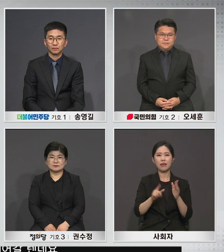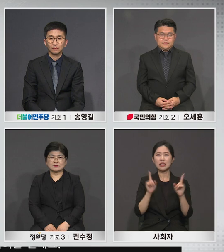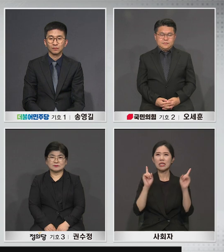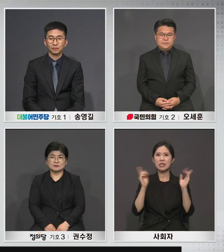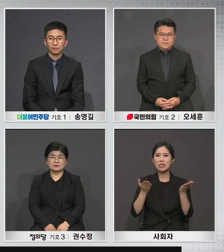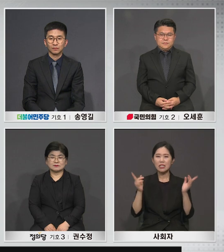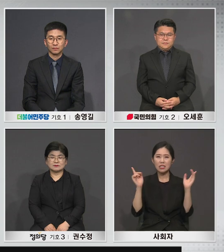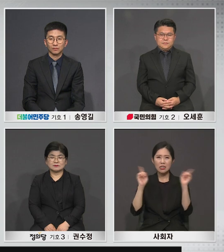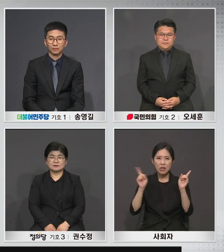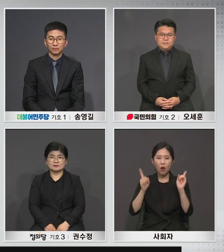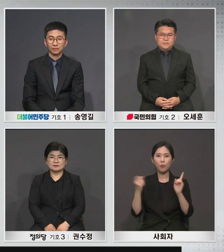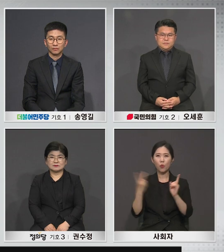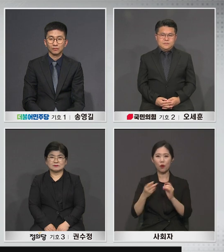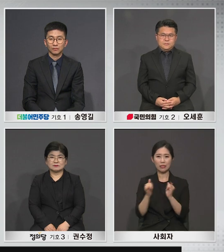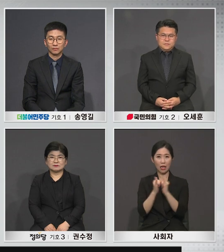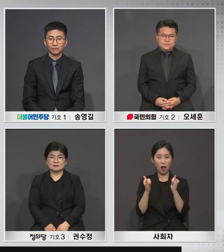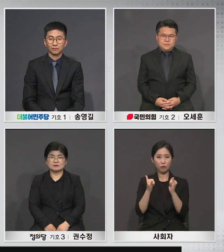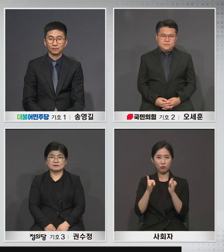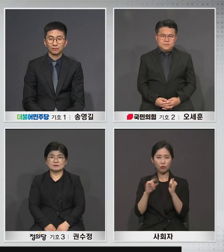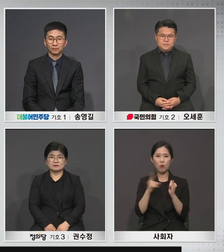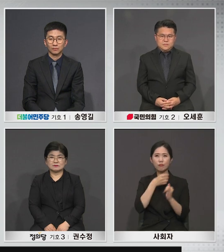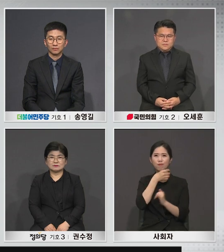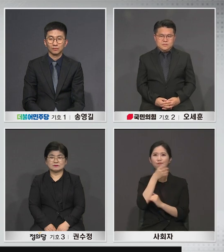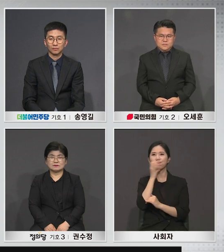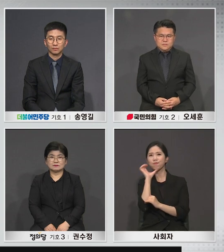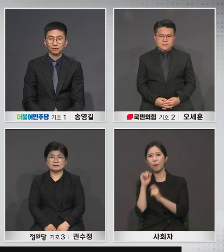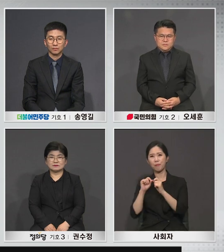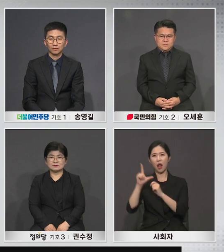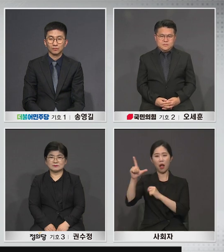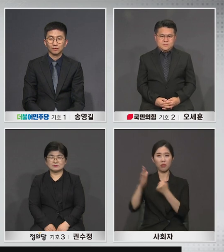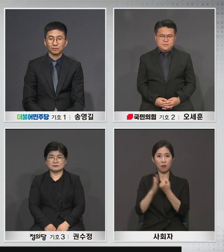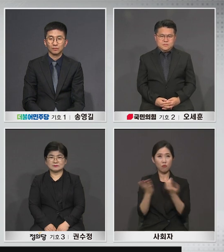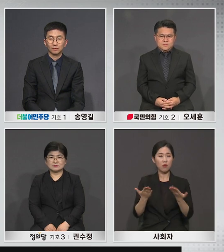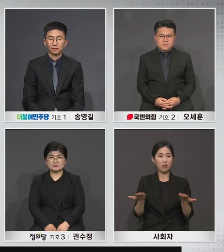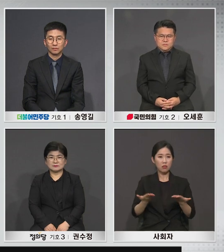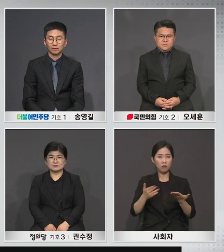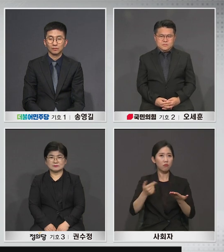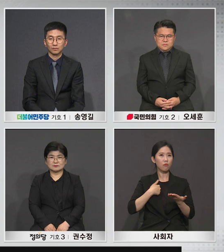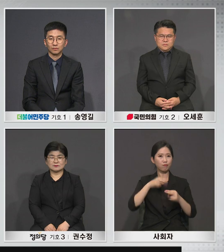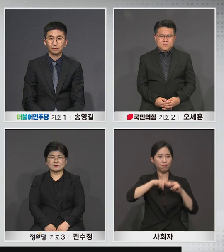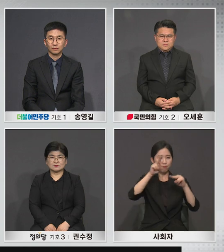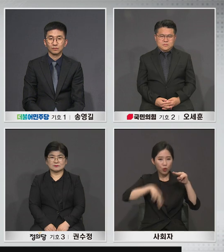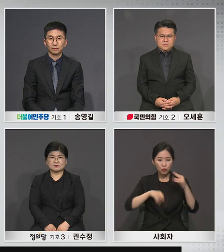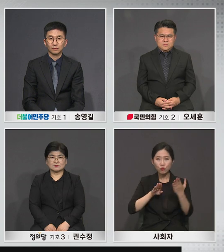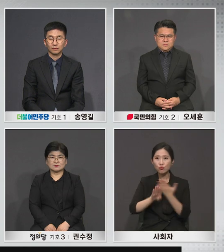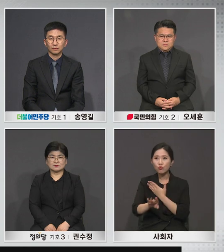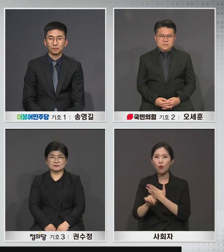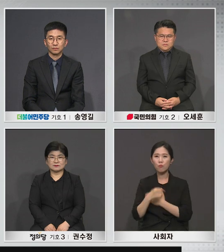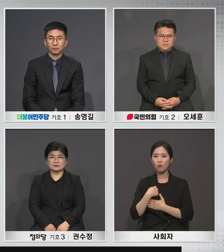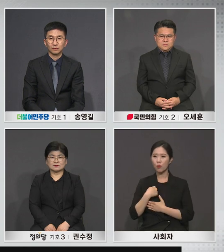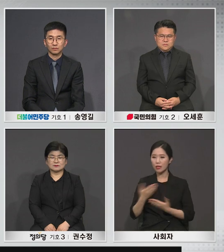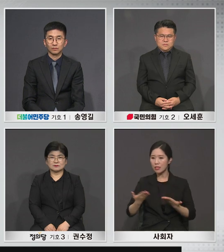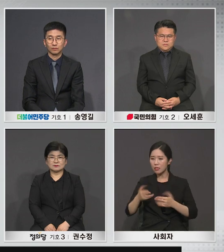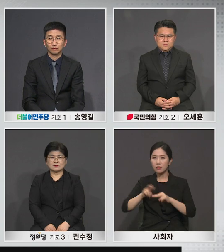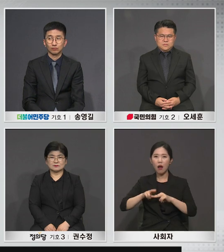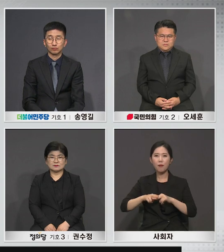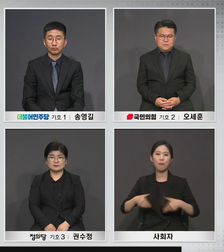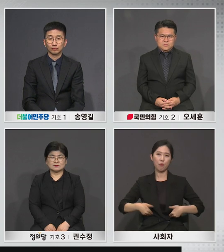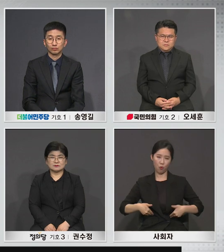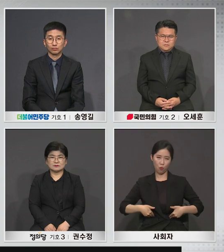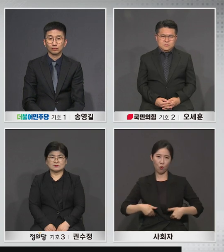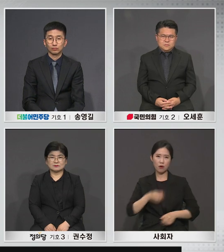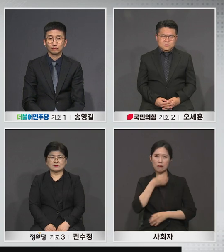고령화에 따라 은퇴 후 생계 유지 등을 위한 중장년층의 일자리도 아주 절실한 상황인데요. 이러한